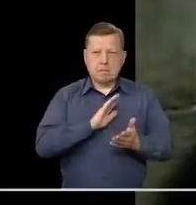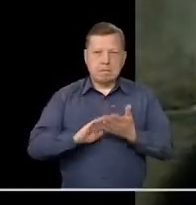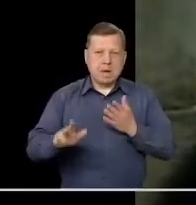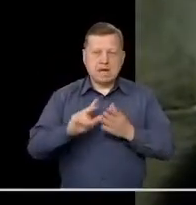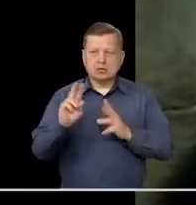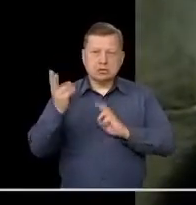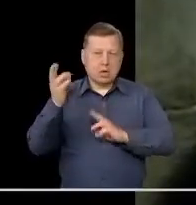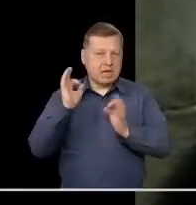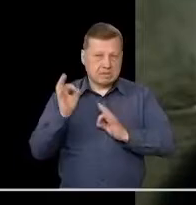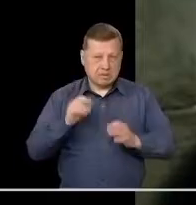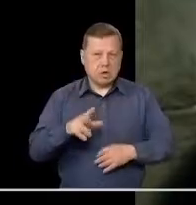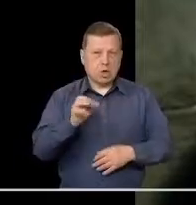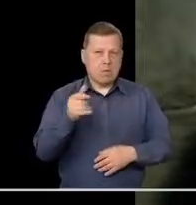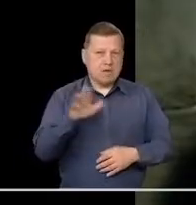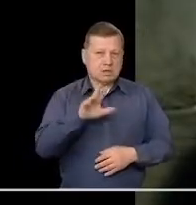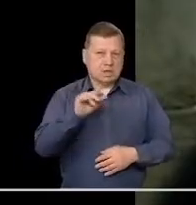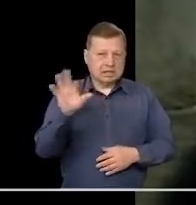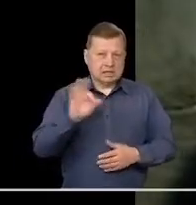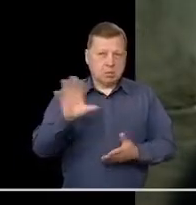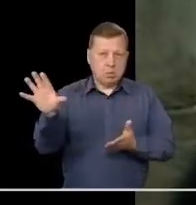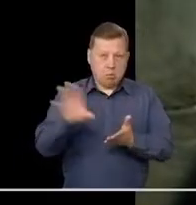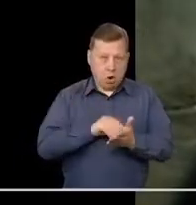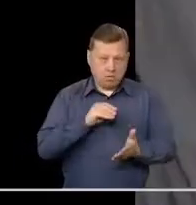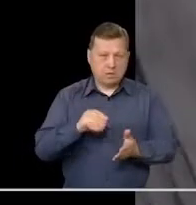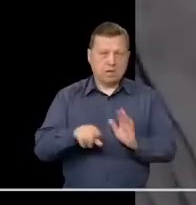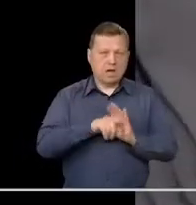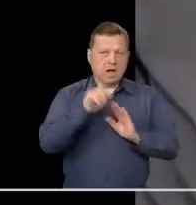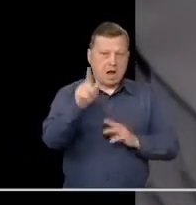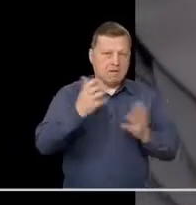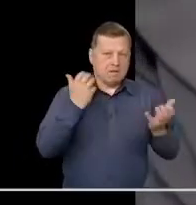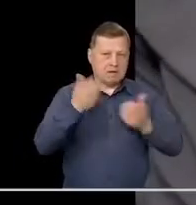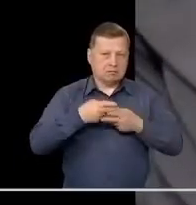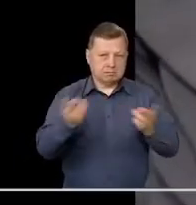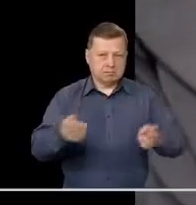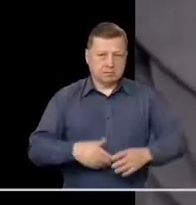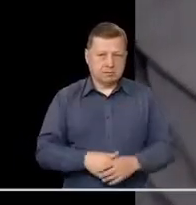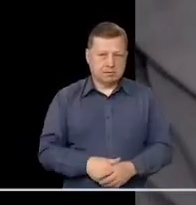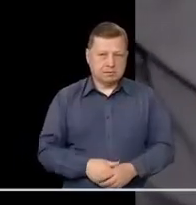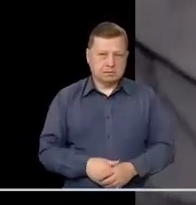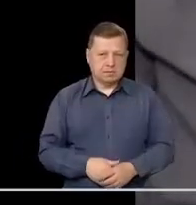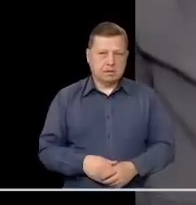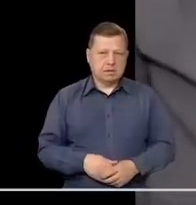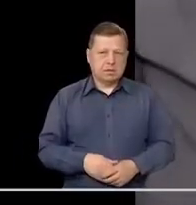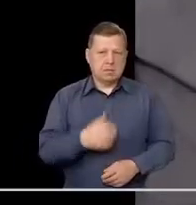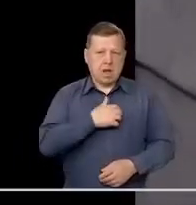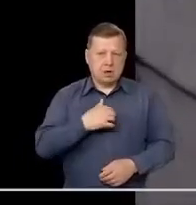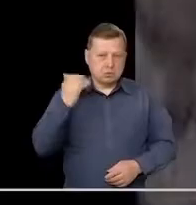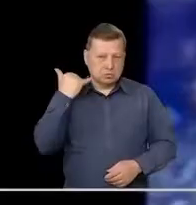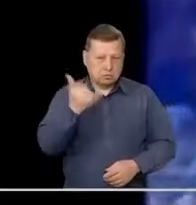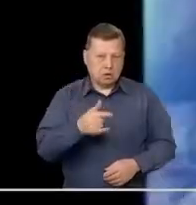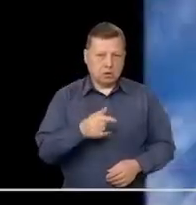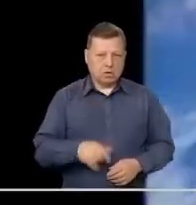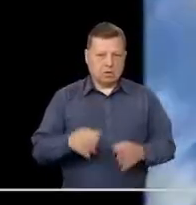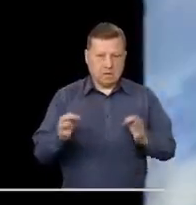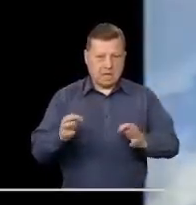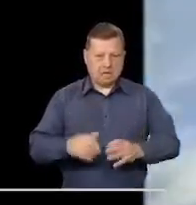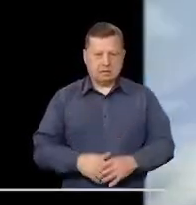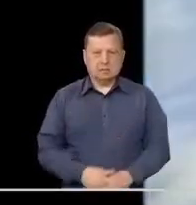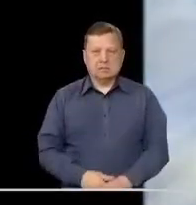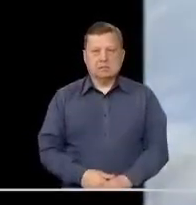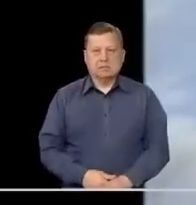źródła informacji, Tomasz Lis powtórzył widzom wiadomości. Marszałek dzwoni do pana prezydenta.